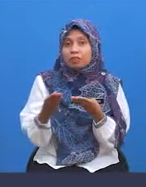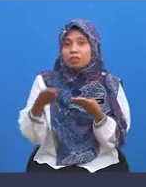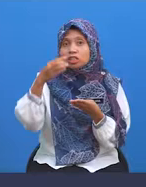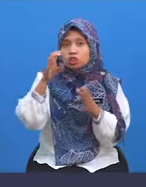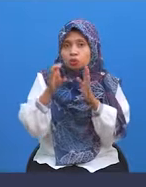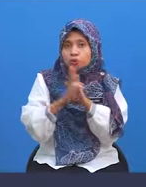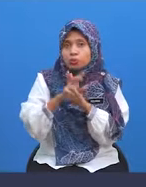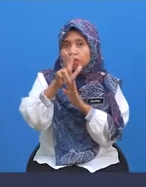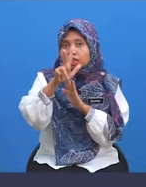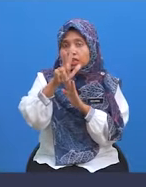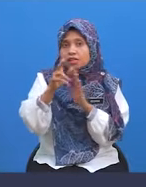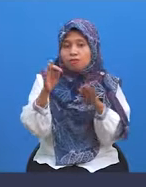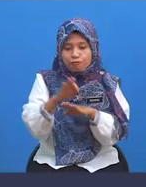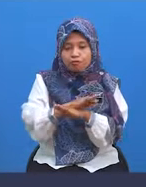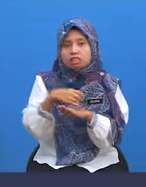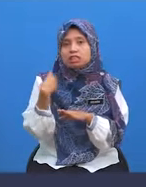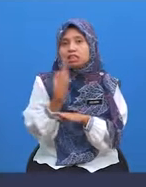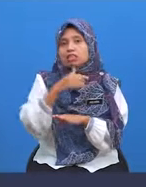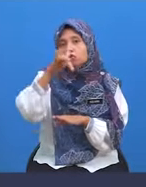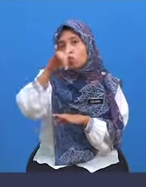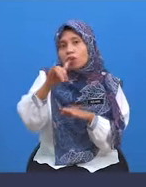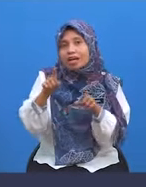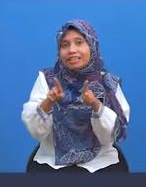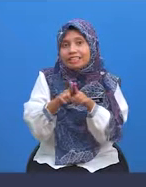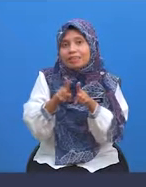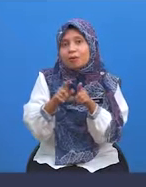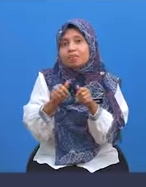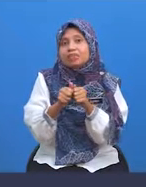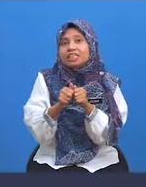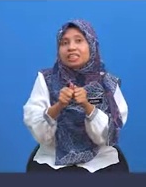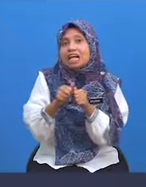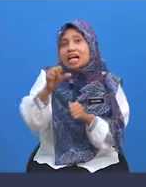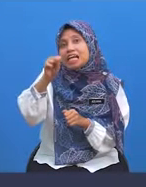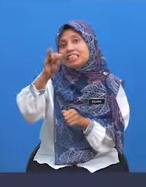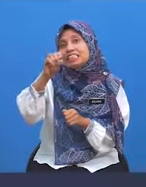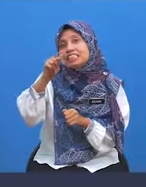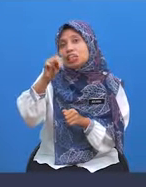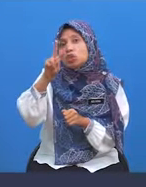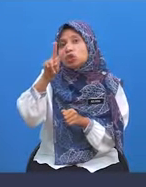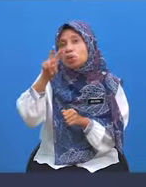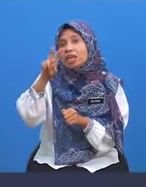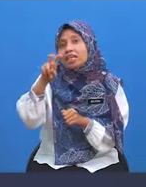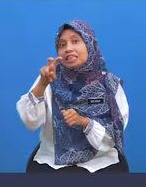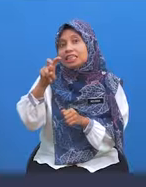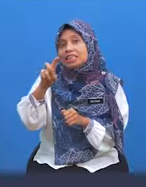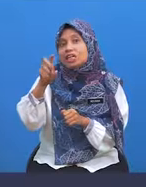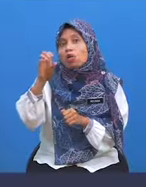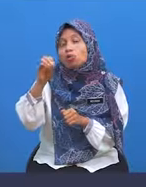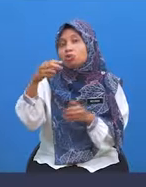ialah Y sama dengan sin 2 theta bagi had 0 hingga 2